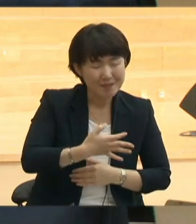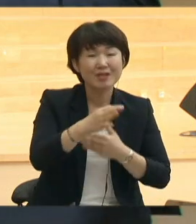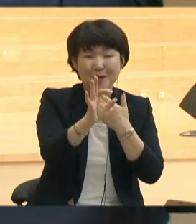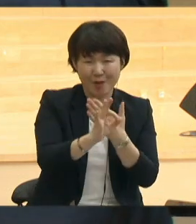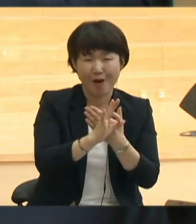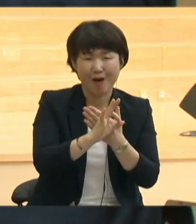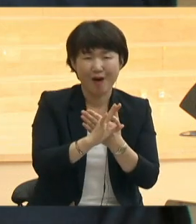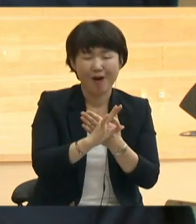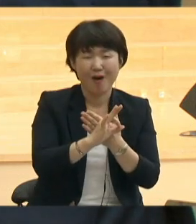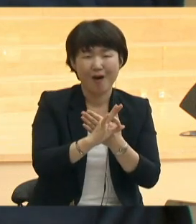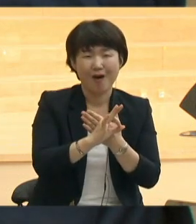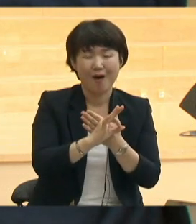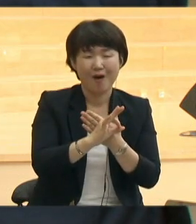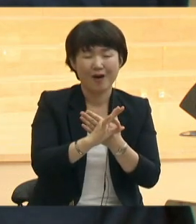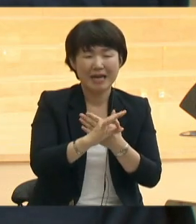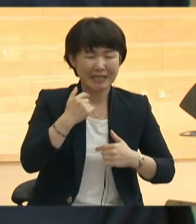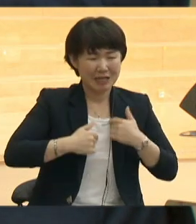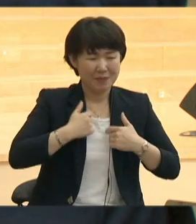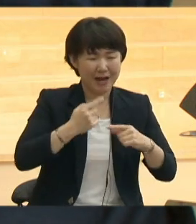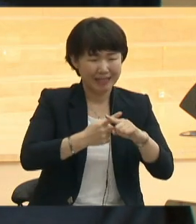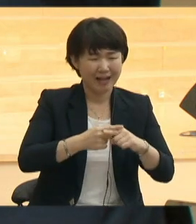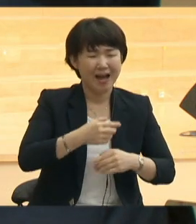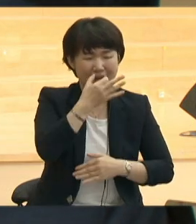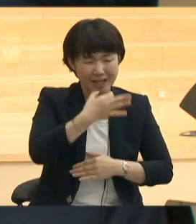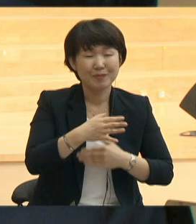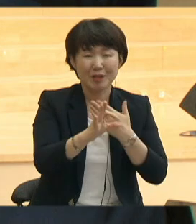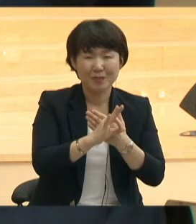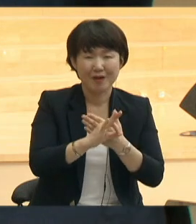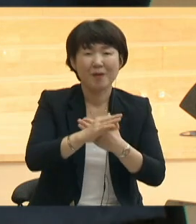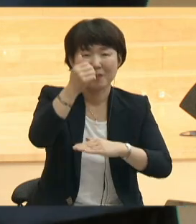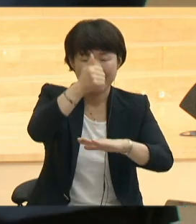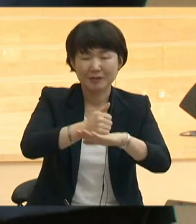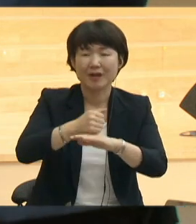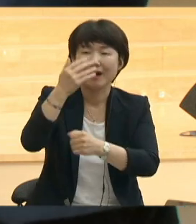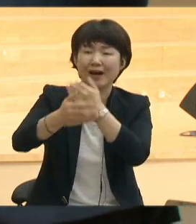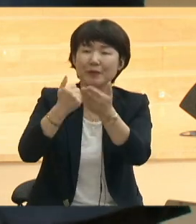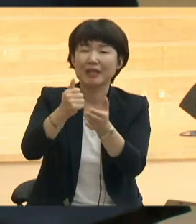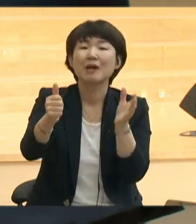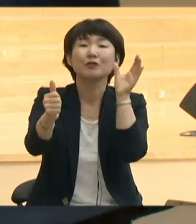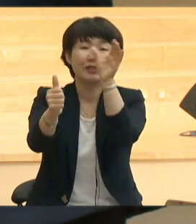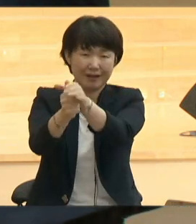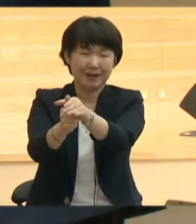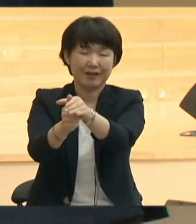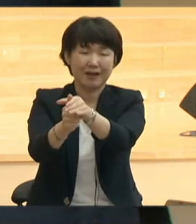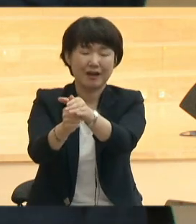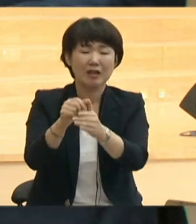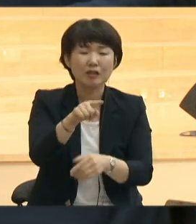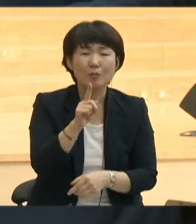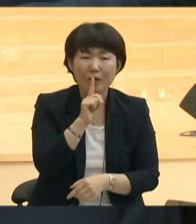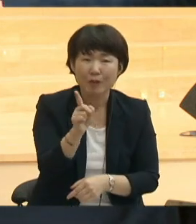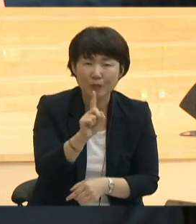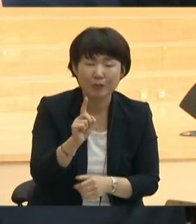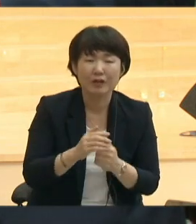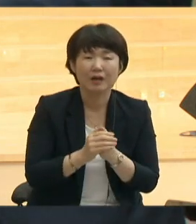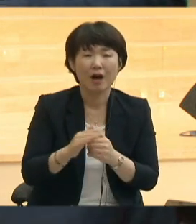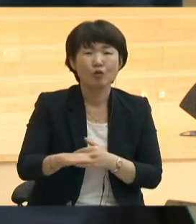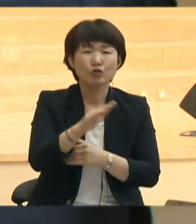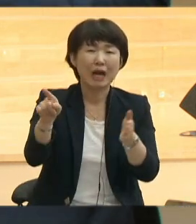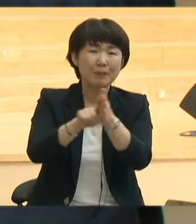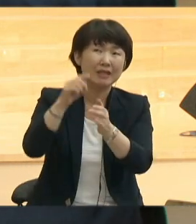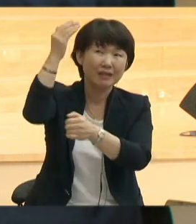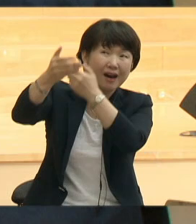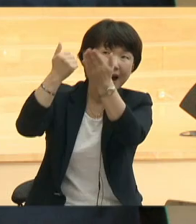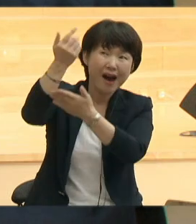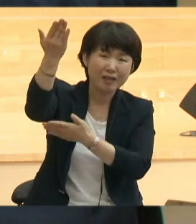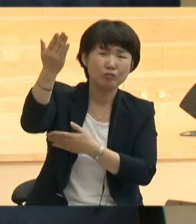그래도 정말 힘들거든 하나님 앞에 그렇다고 그 말은 무슨 말이냐 올해가 믿는 하나님은